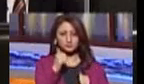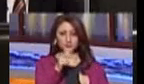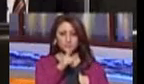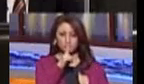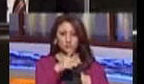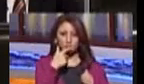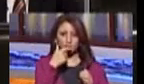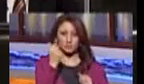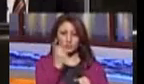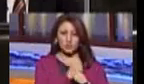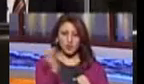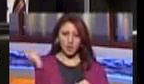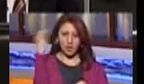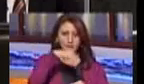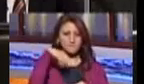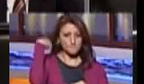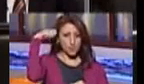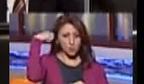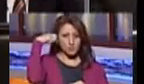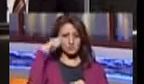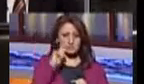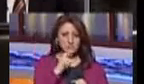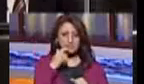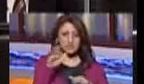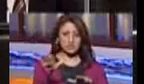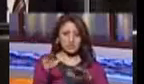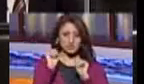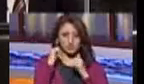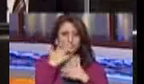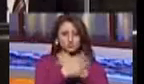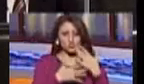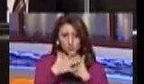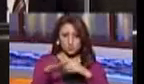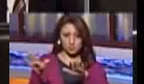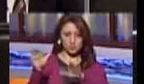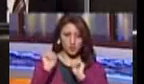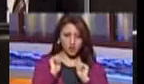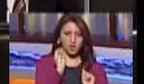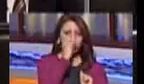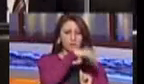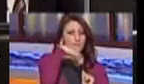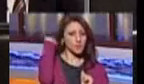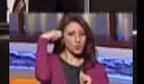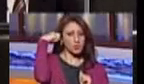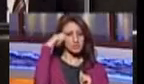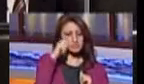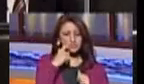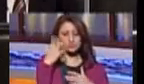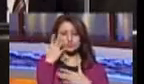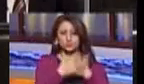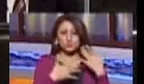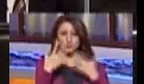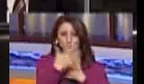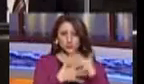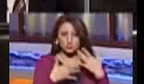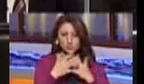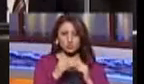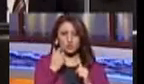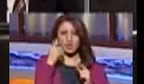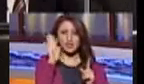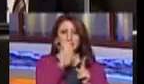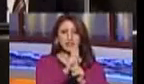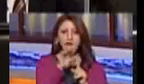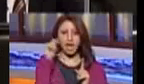القرار بتعيينه وزيرا حتى استقال من هذه الشركات. هذه الشركات كانت تتلقى دعما من